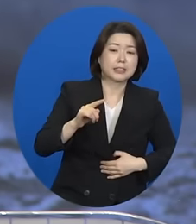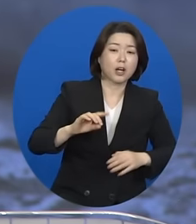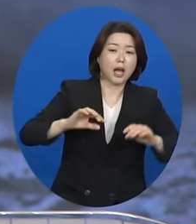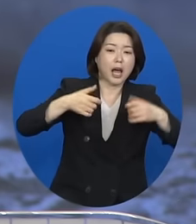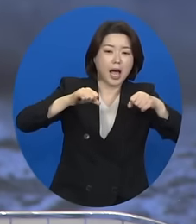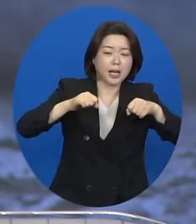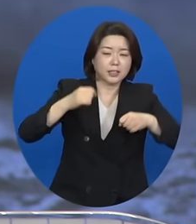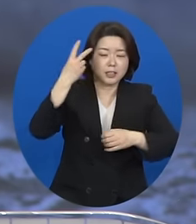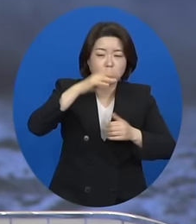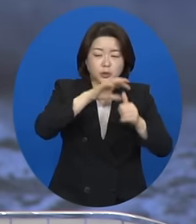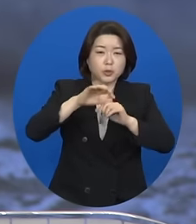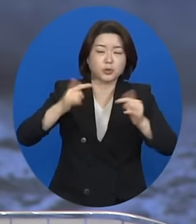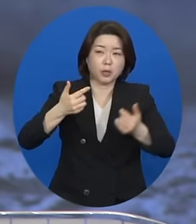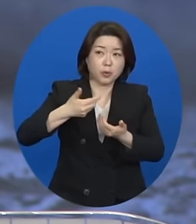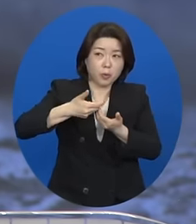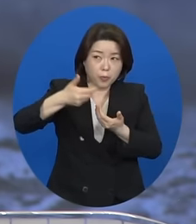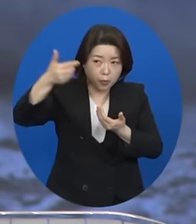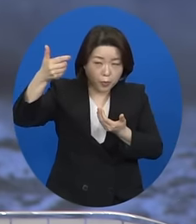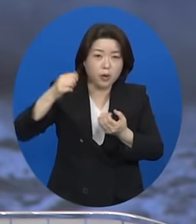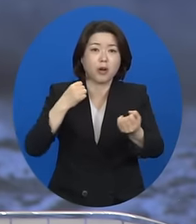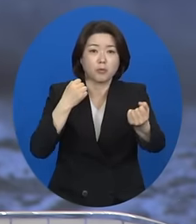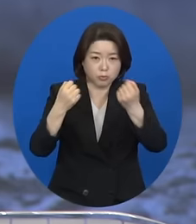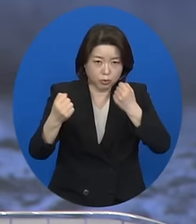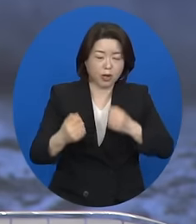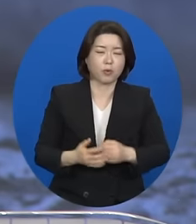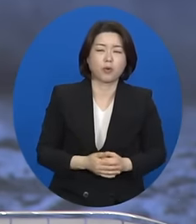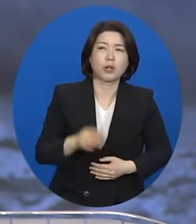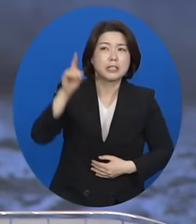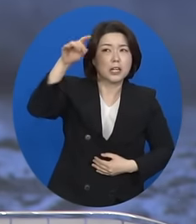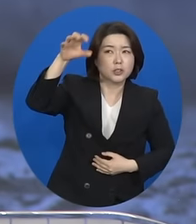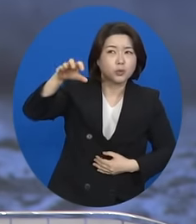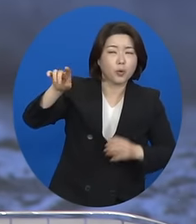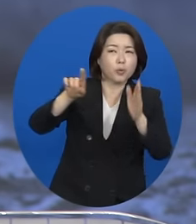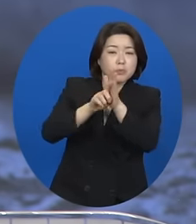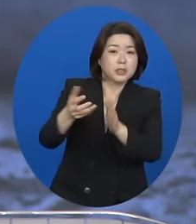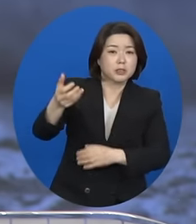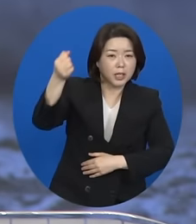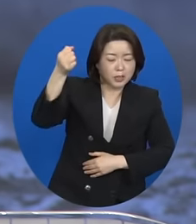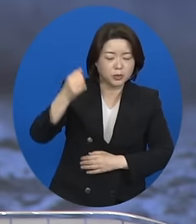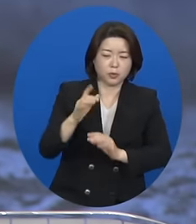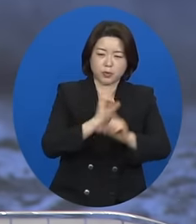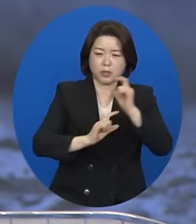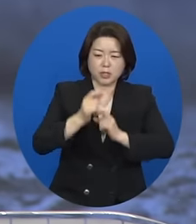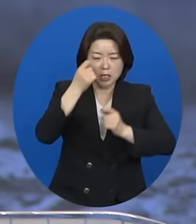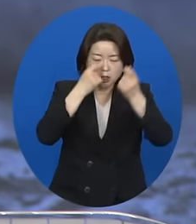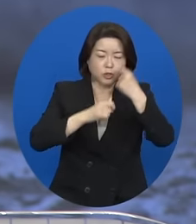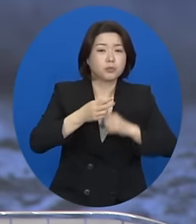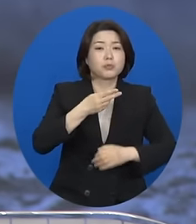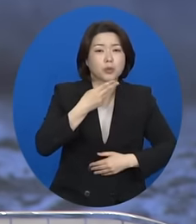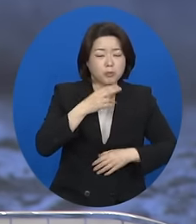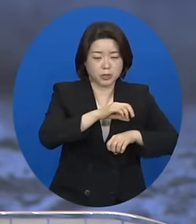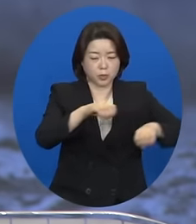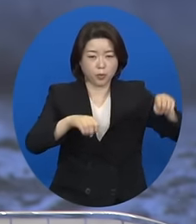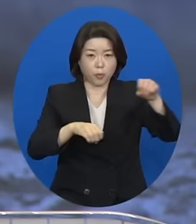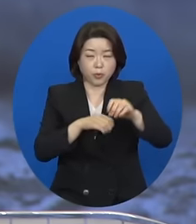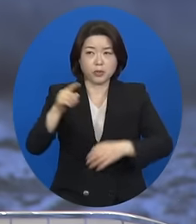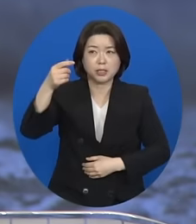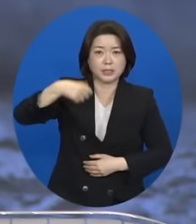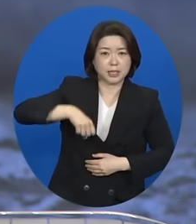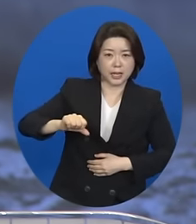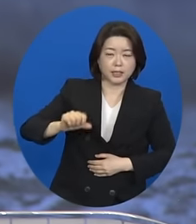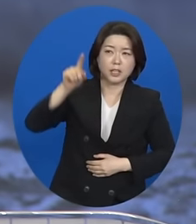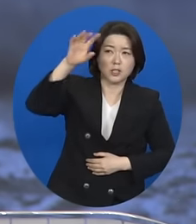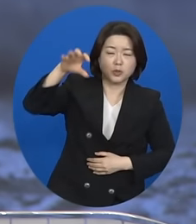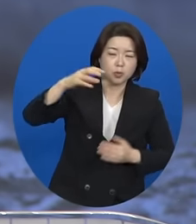불구하고 그 신앙으로 부활의 신앙으로 천국의 신앙으로 더 이상 눈물을 흘리지 아니하며 오히려 하나님 그 아들을